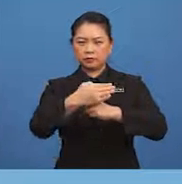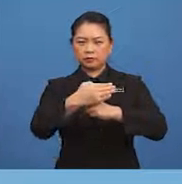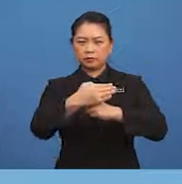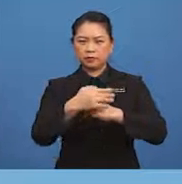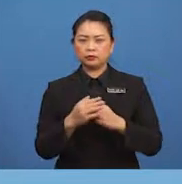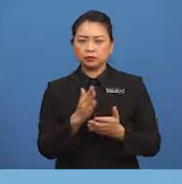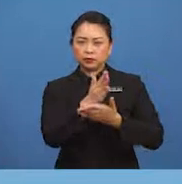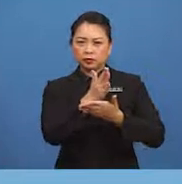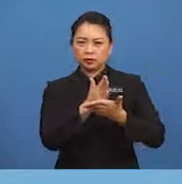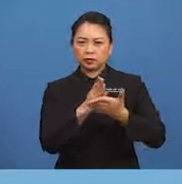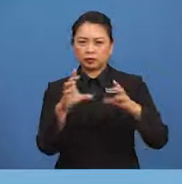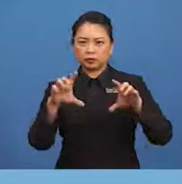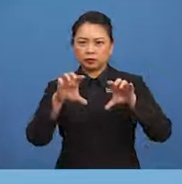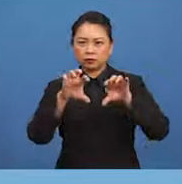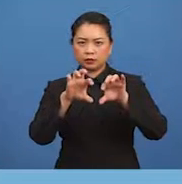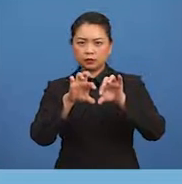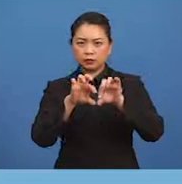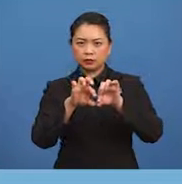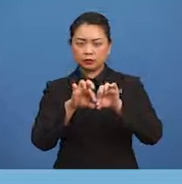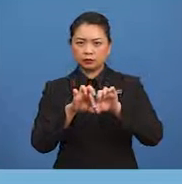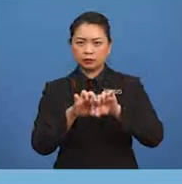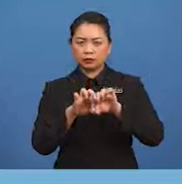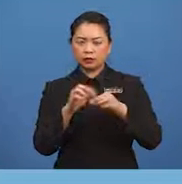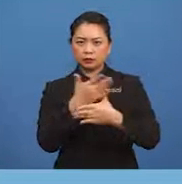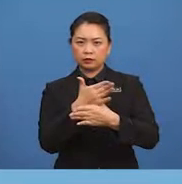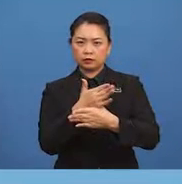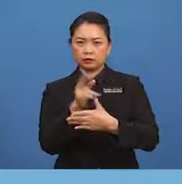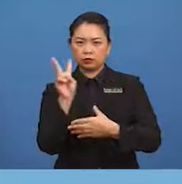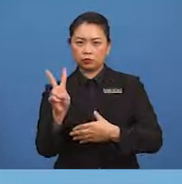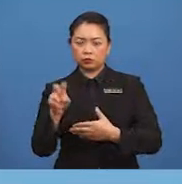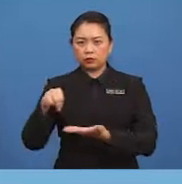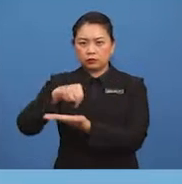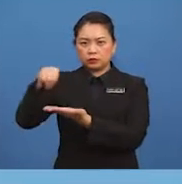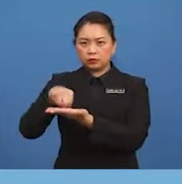di bahagian tengah sel di antara dua nukleus.